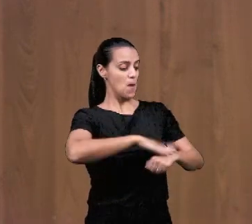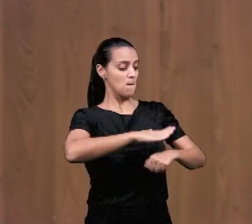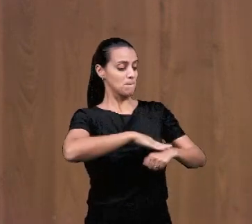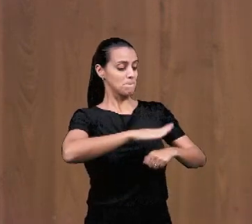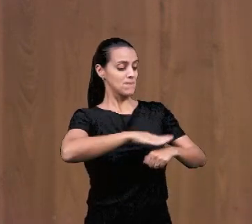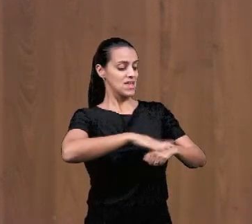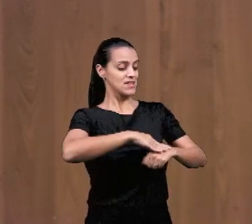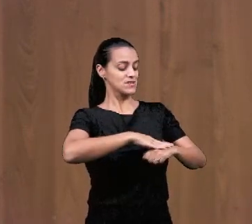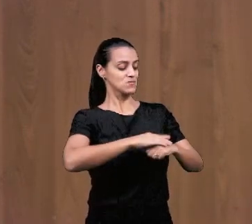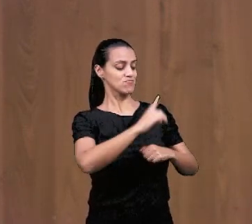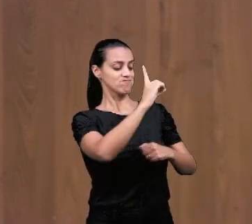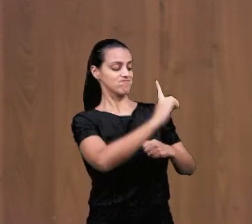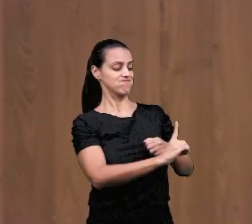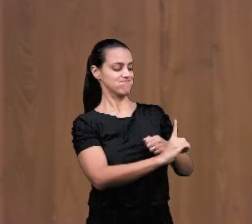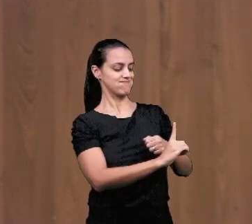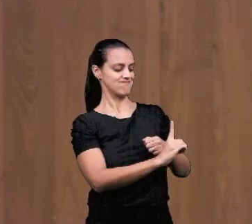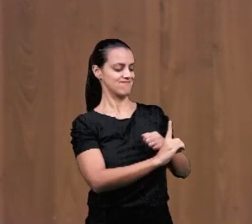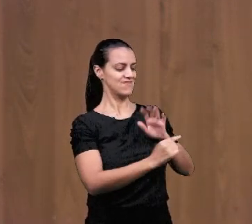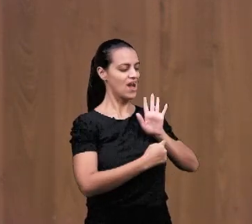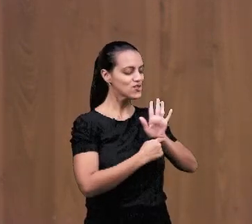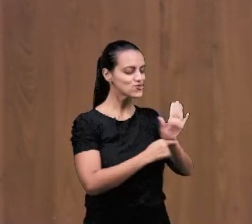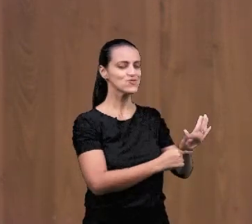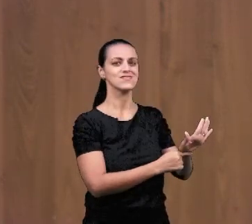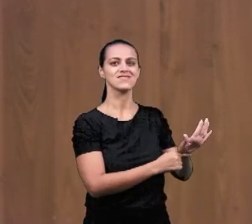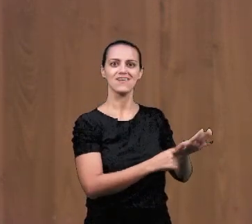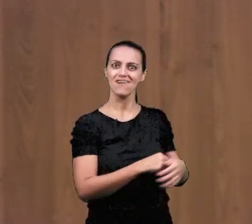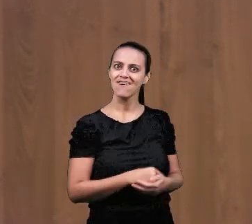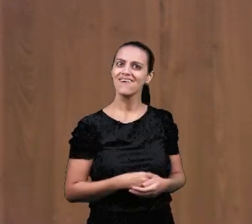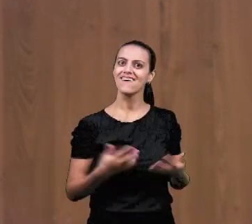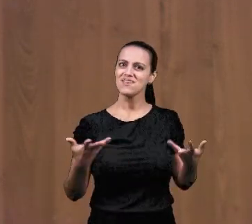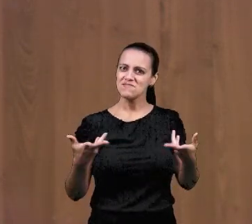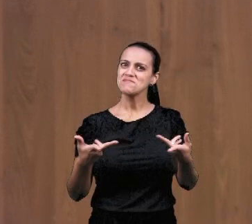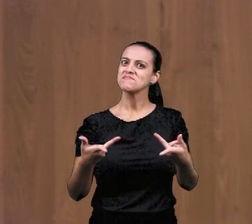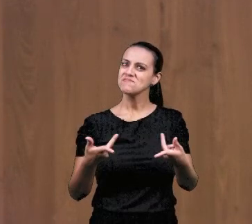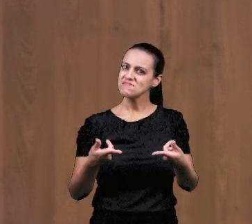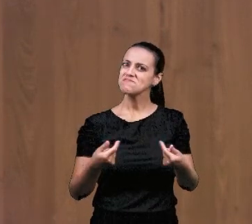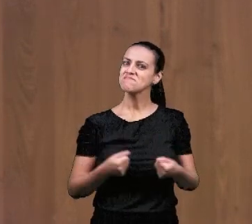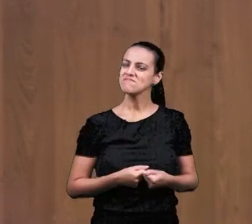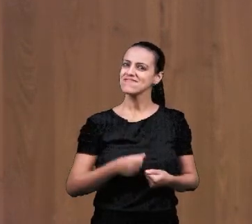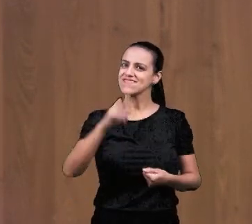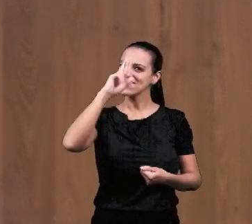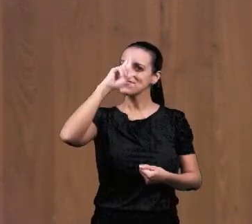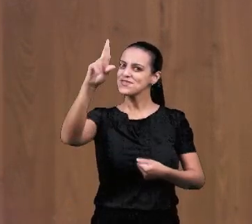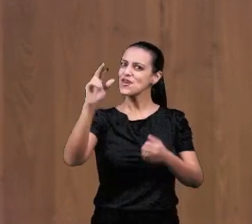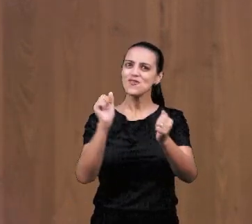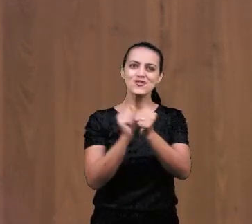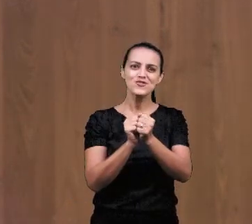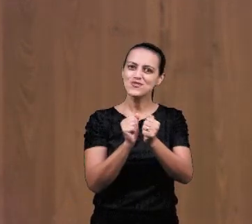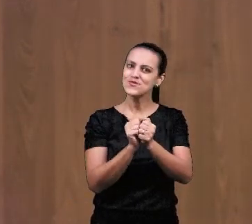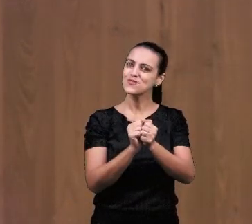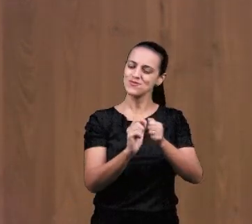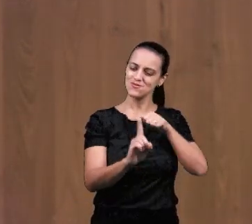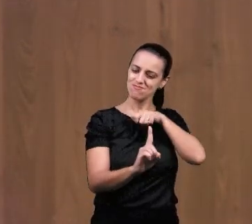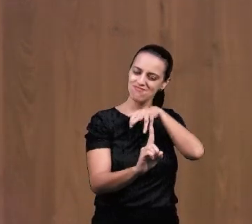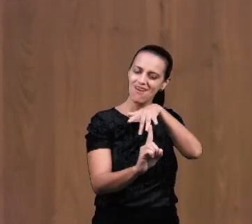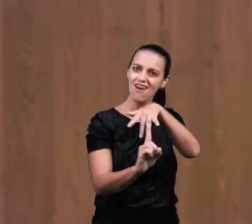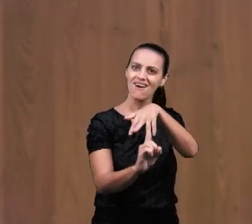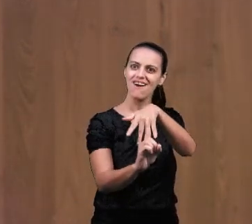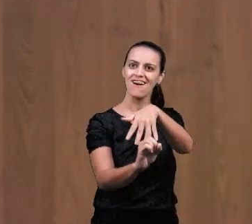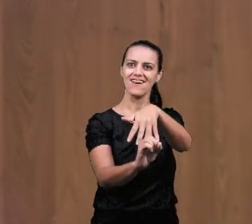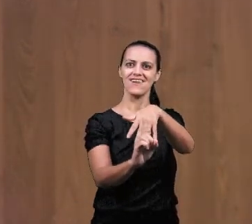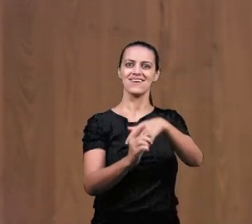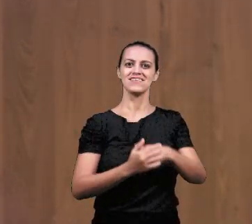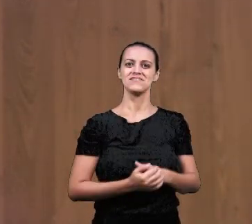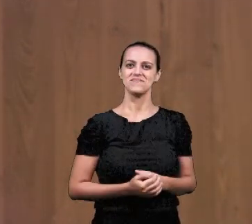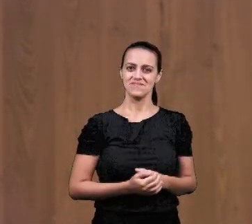toi. Quelle merveille! Le Seigneur allait devant David. Il se dépêche, il part parce que la victoire était